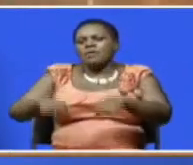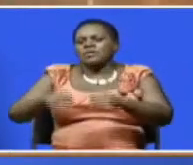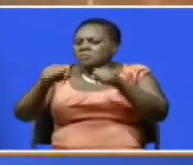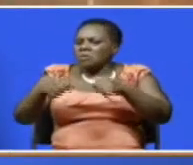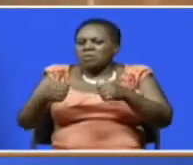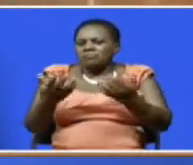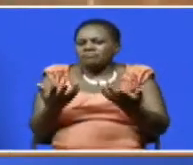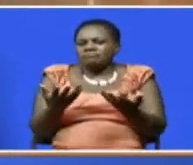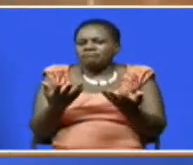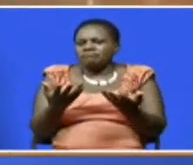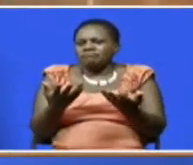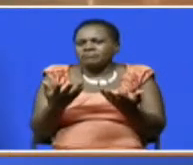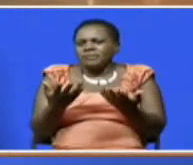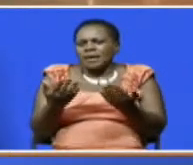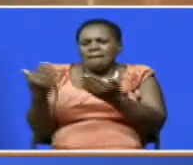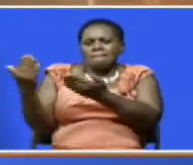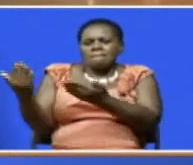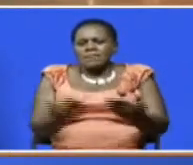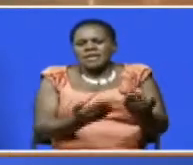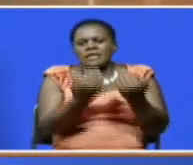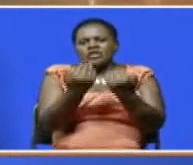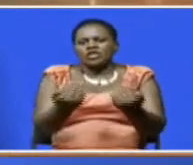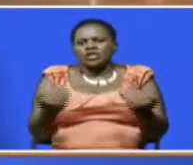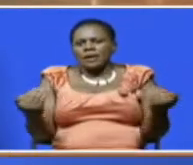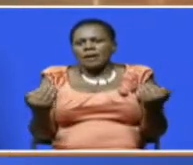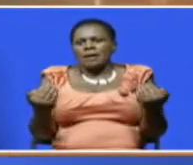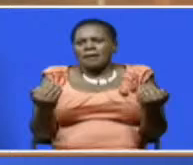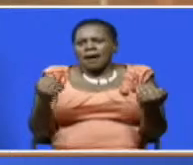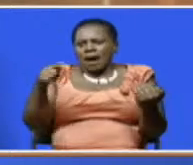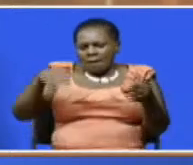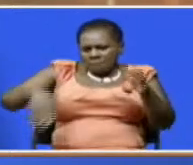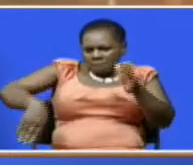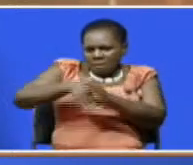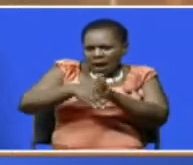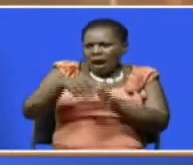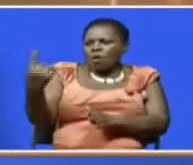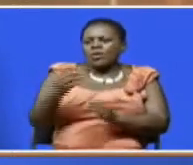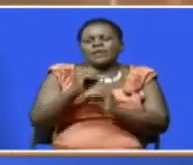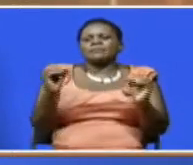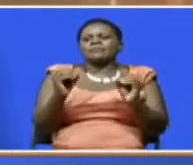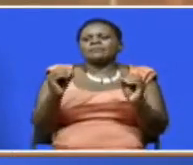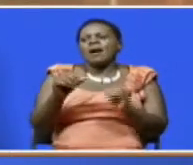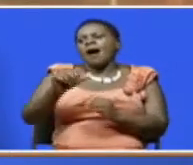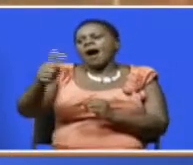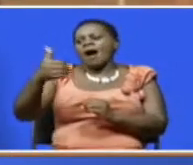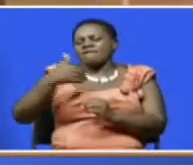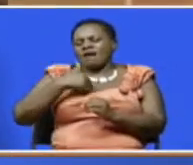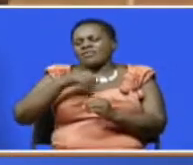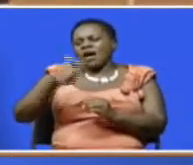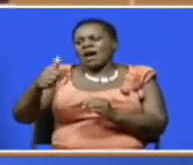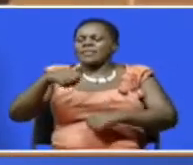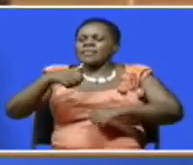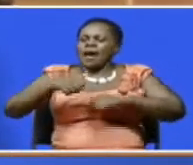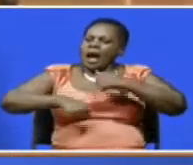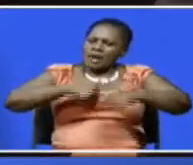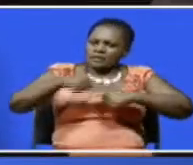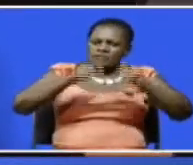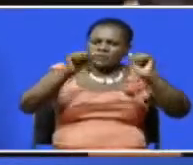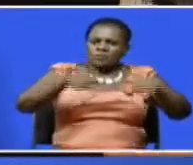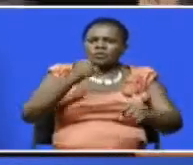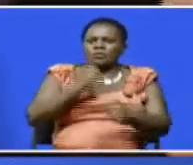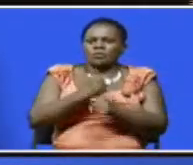wanaweza peleka watoto, si lazima wacheze ball peke yake, lakini kuna activity mingi wanaweza